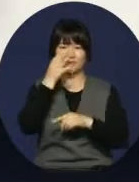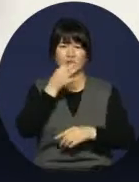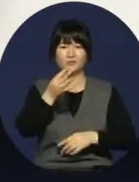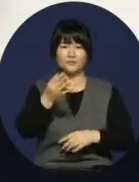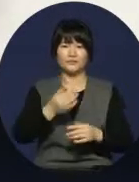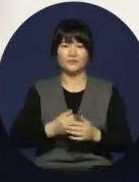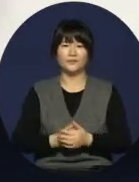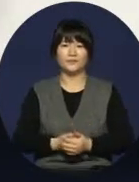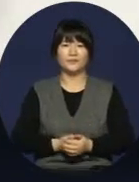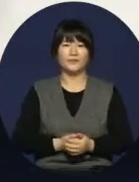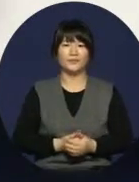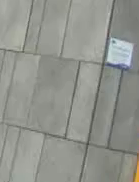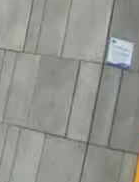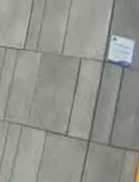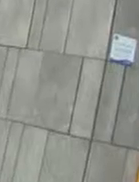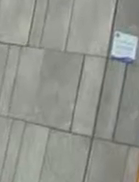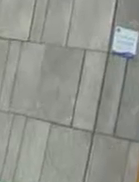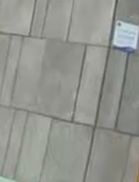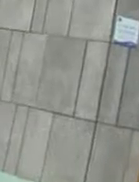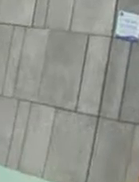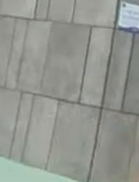포스팅에서 담아봤습니다.